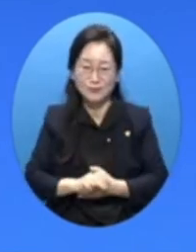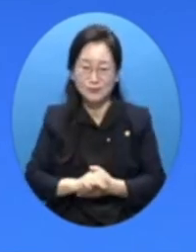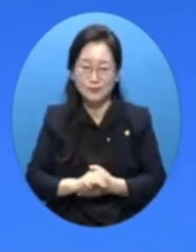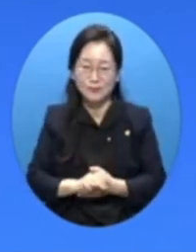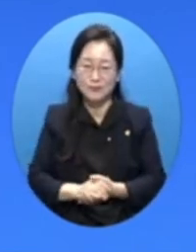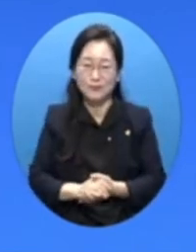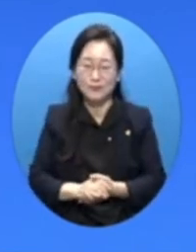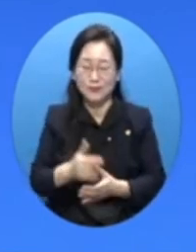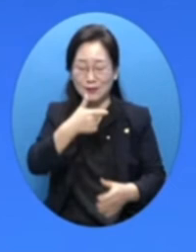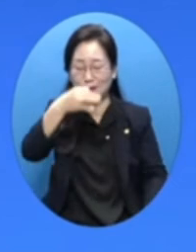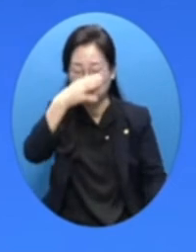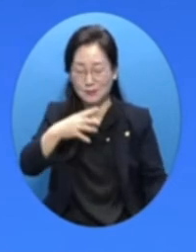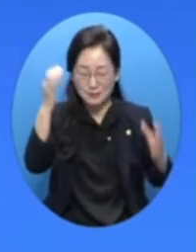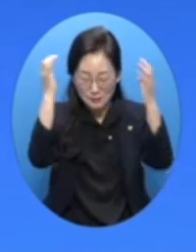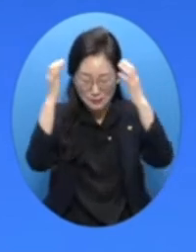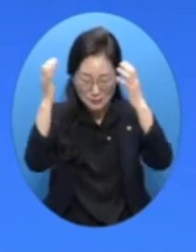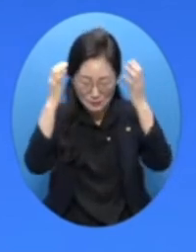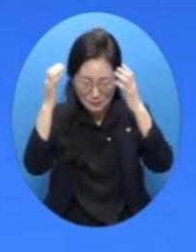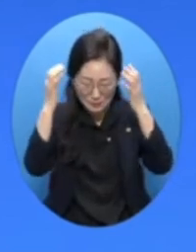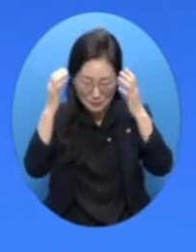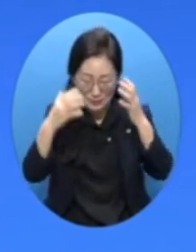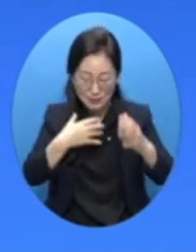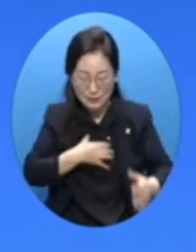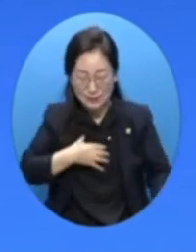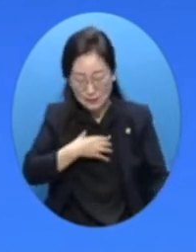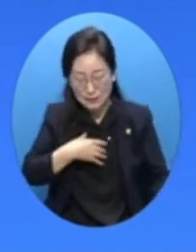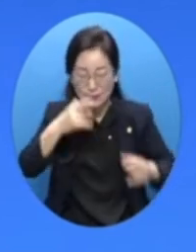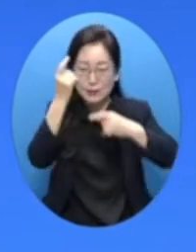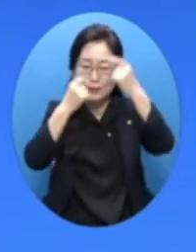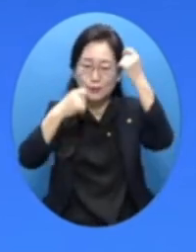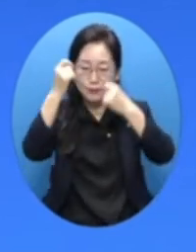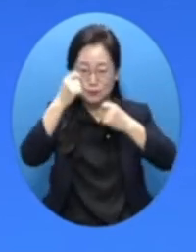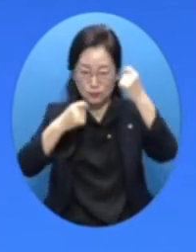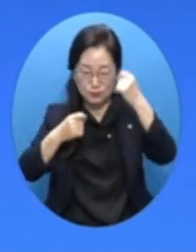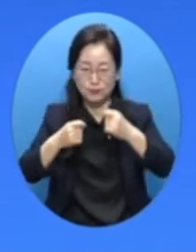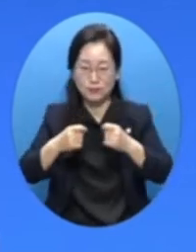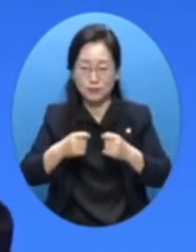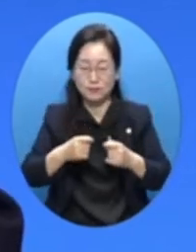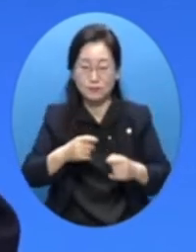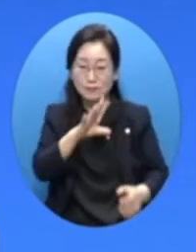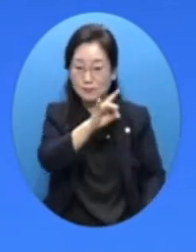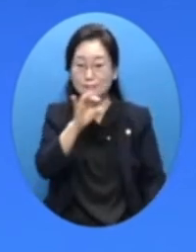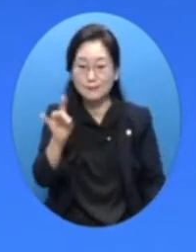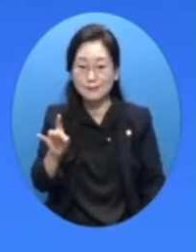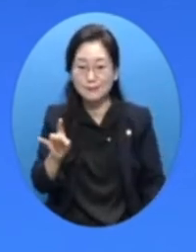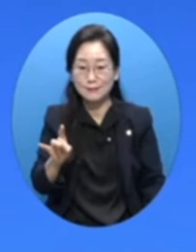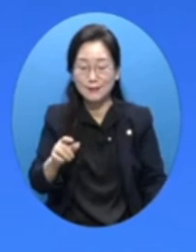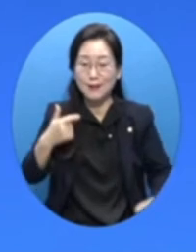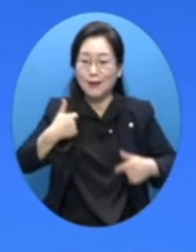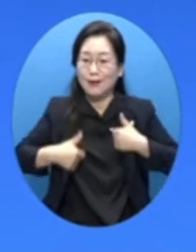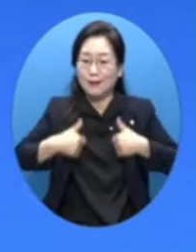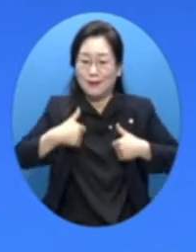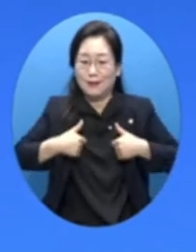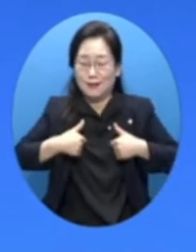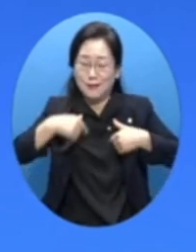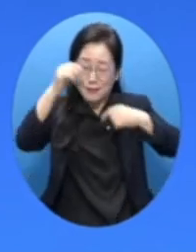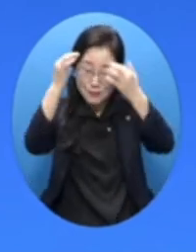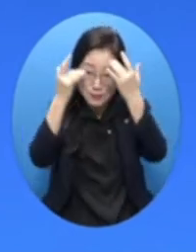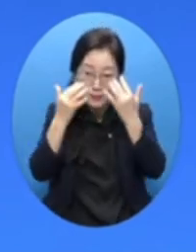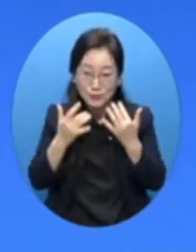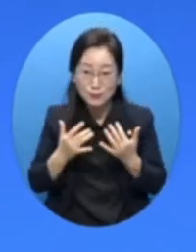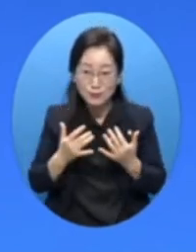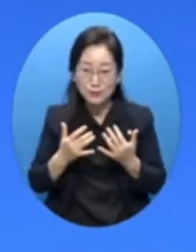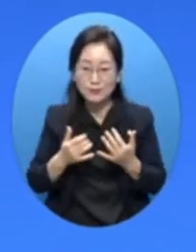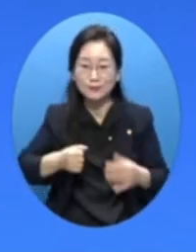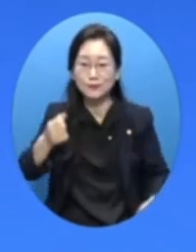너무나 힘들고 고통스러워서 괴로워서 울기도 하고 때때로 너무 기뻐서 울기도 하고